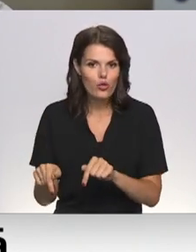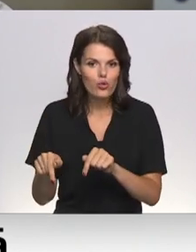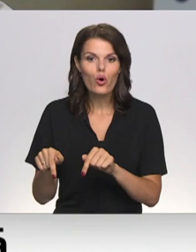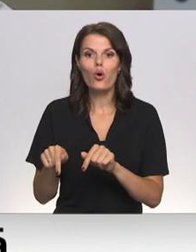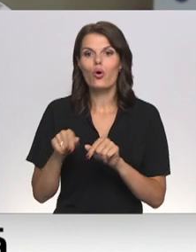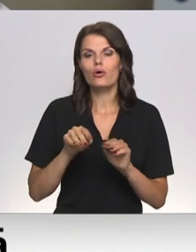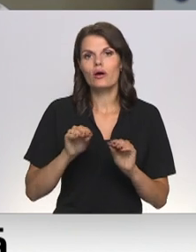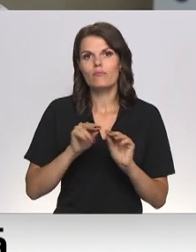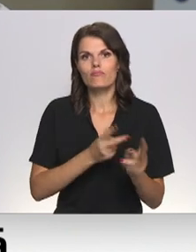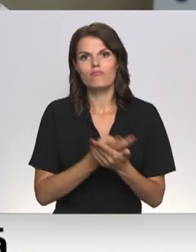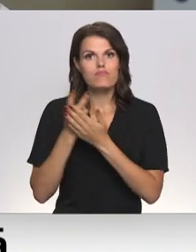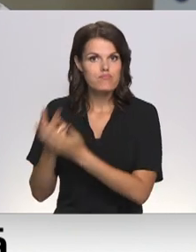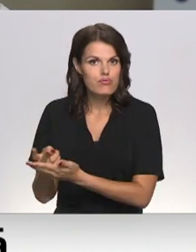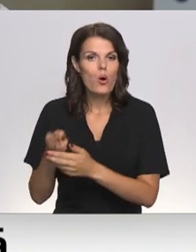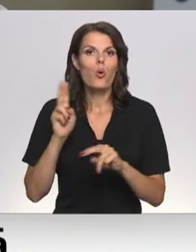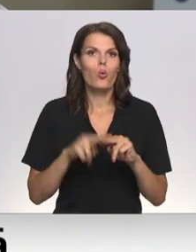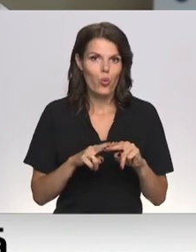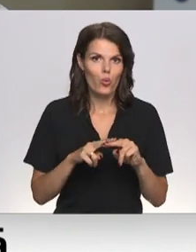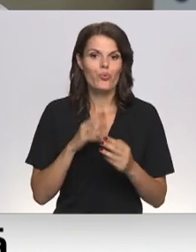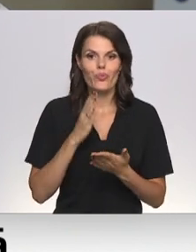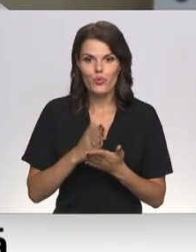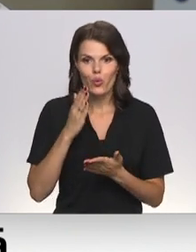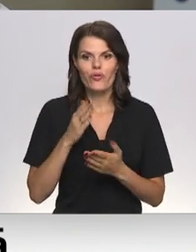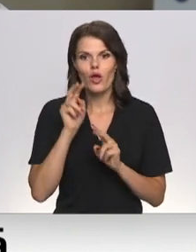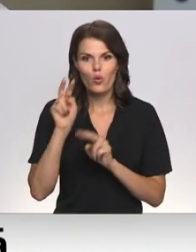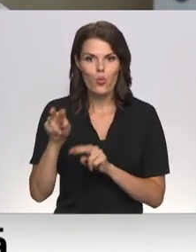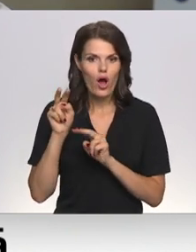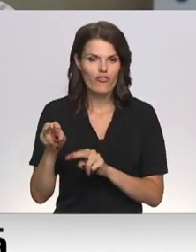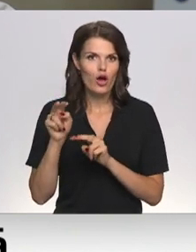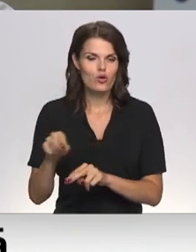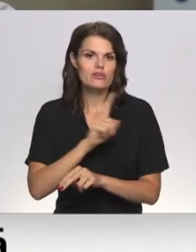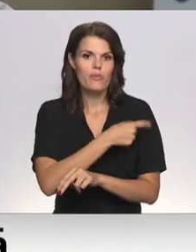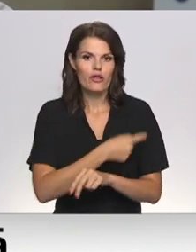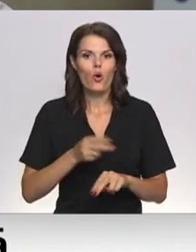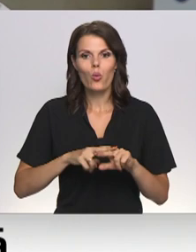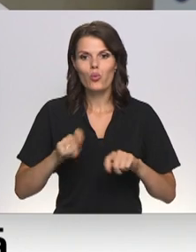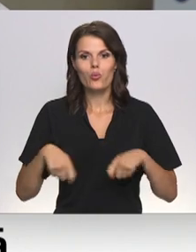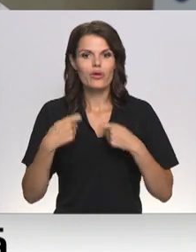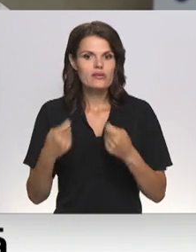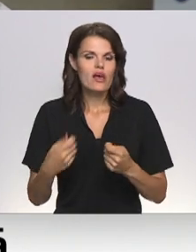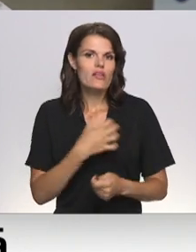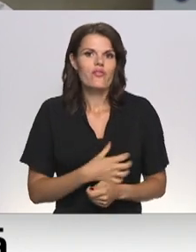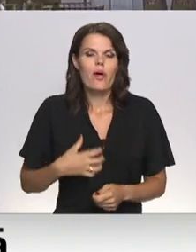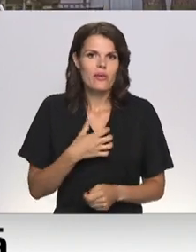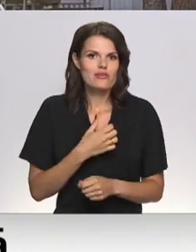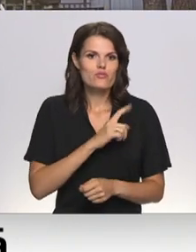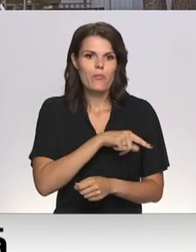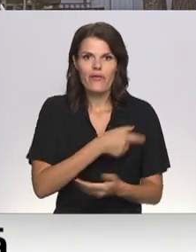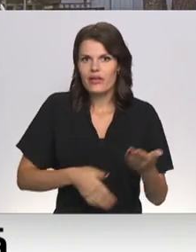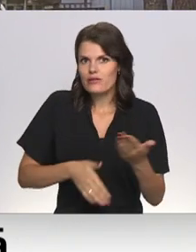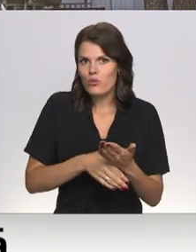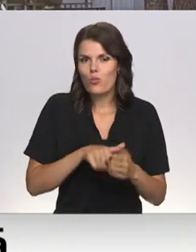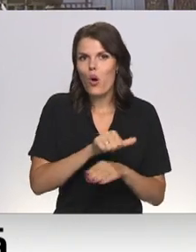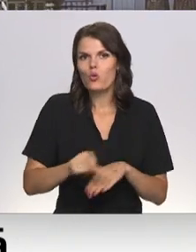tos cilvēkus, ja, un tad notiek novarošana medicīniska un sniegta nepieciešama medicīniska palīdzība.